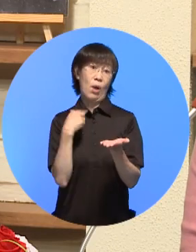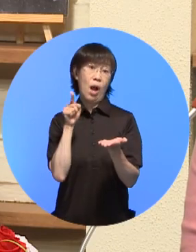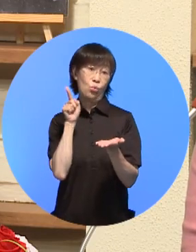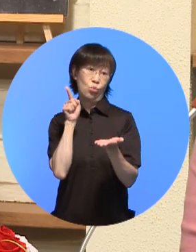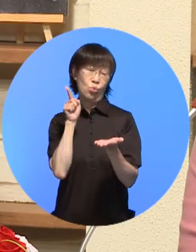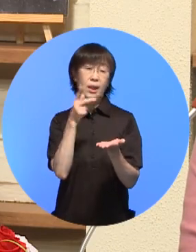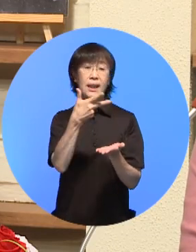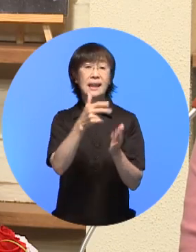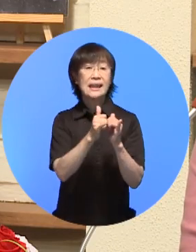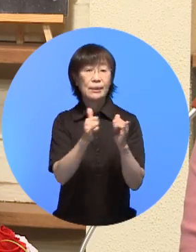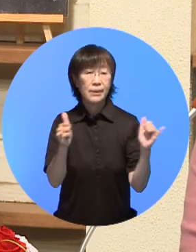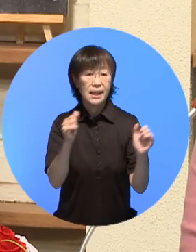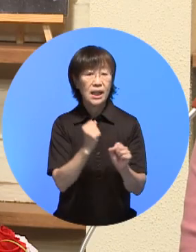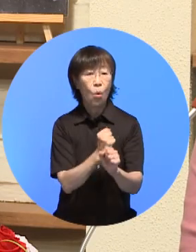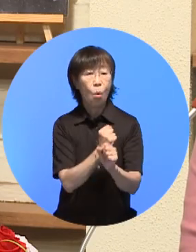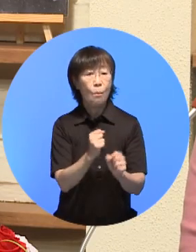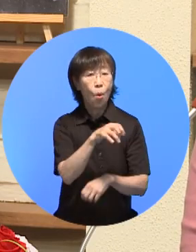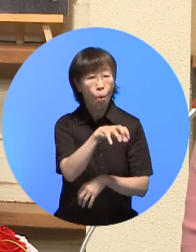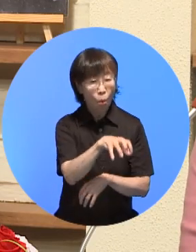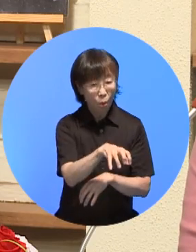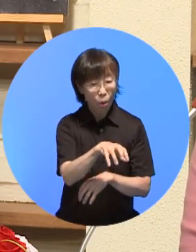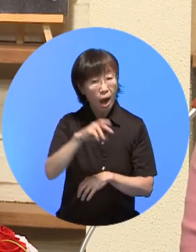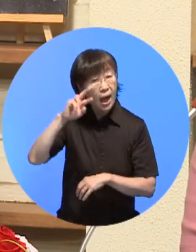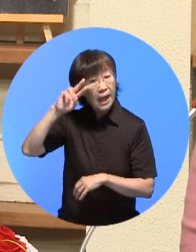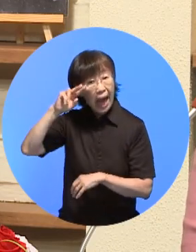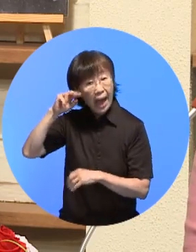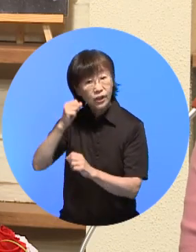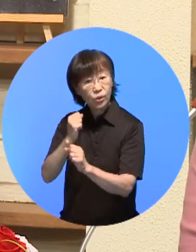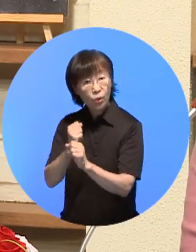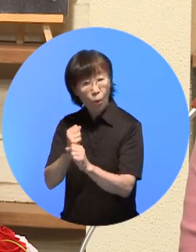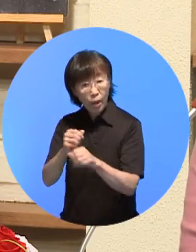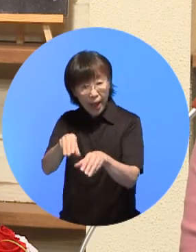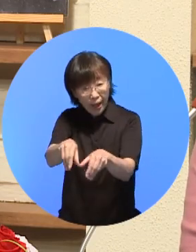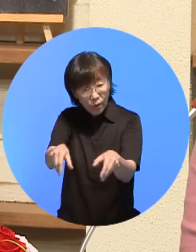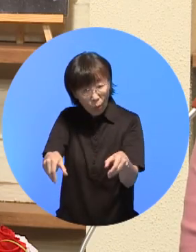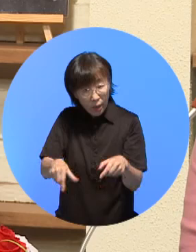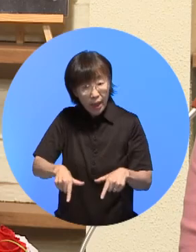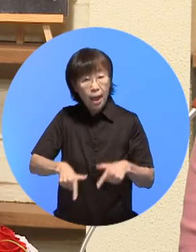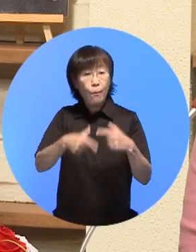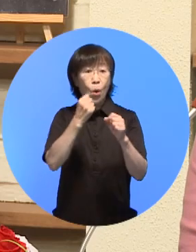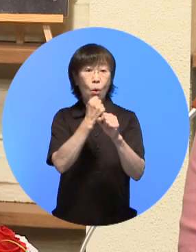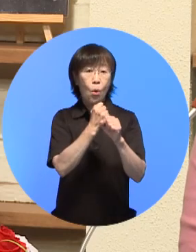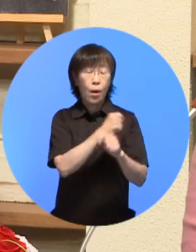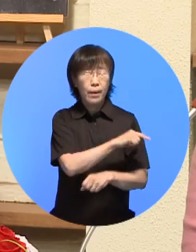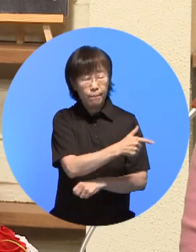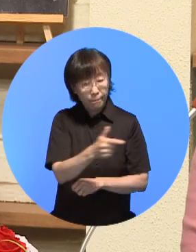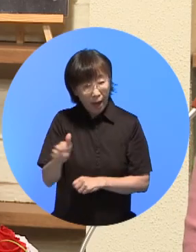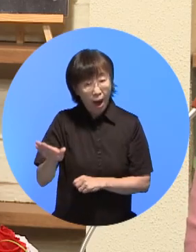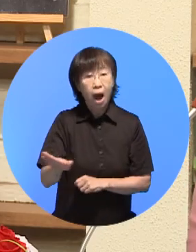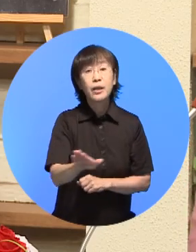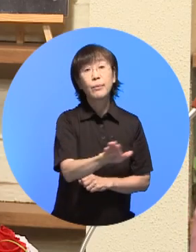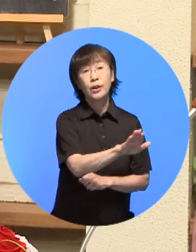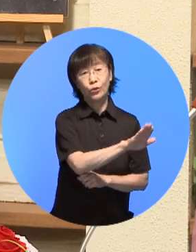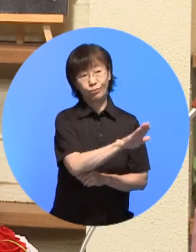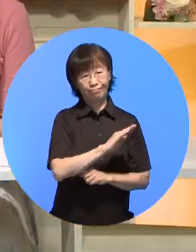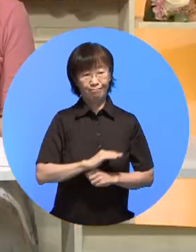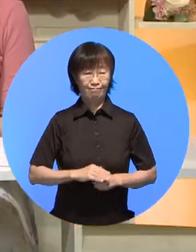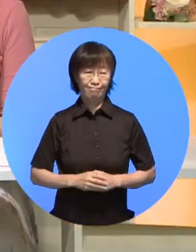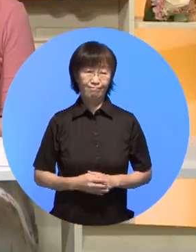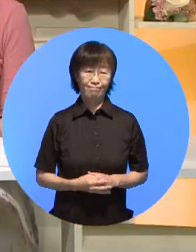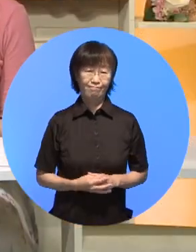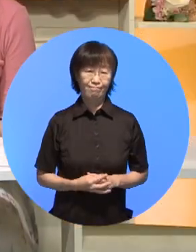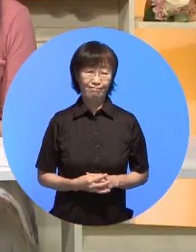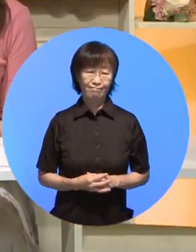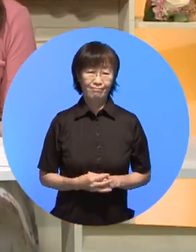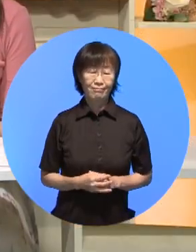工房なんかではガラス工芸え峠あとね木標などもできるってことで結構面白いイベントいっぱいあります